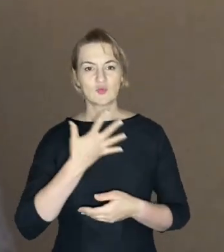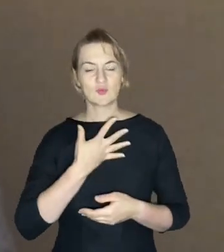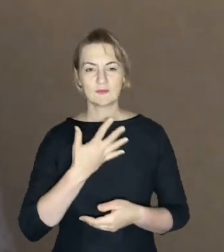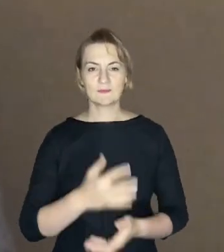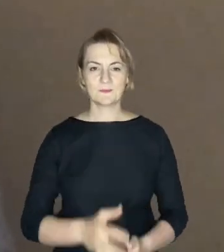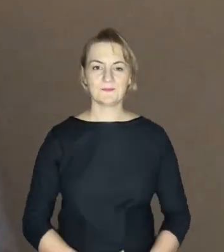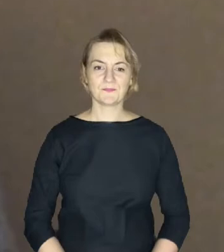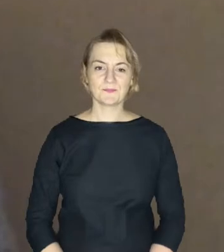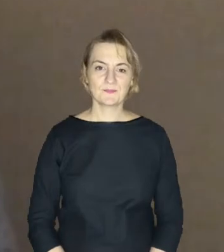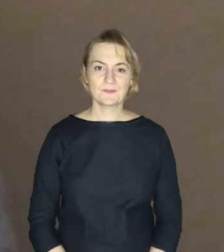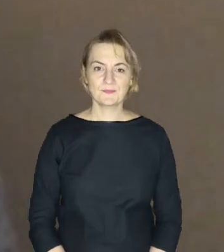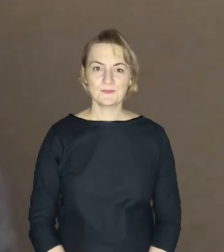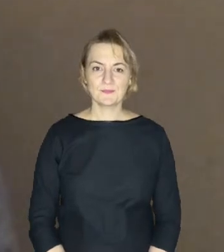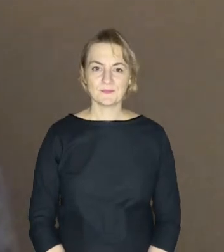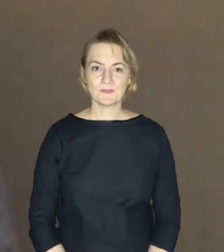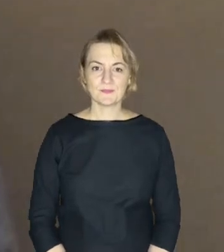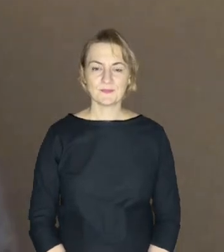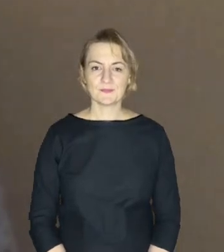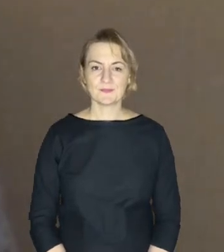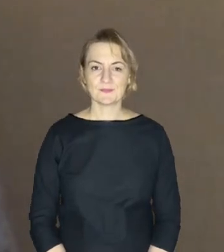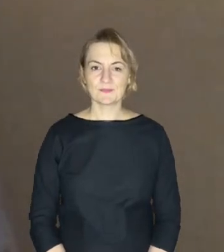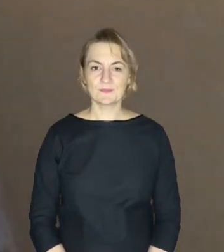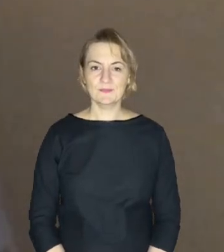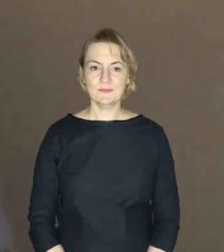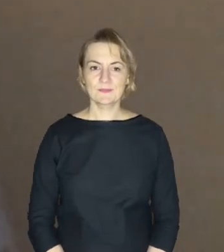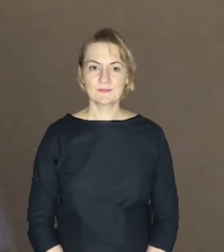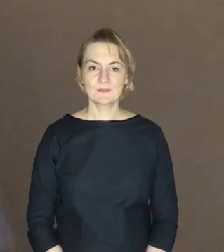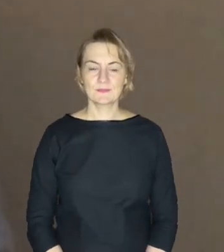Żeby nas kolei, żeby kobiety